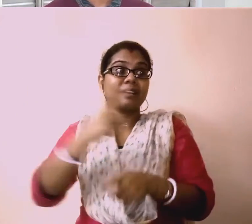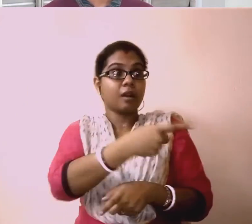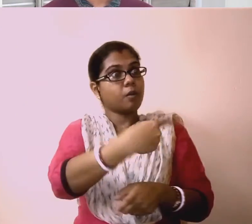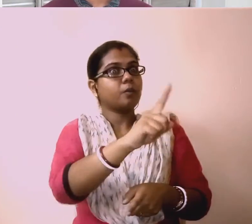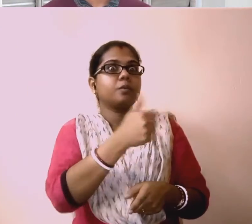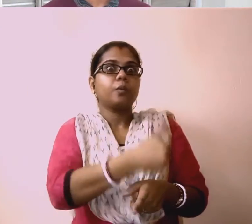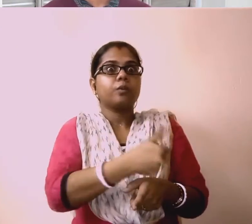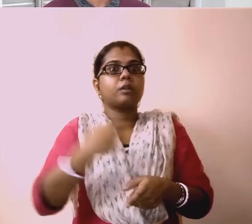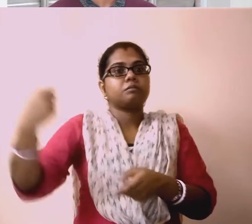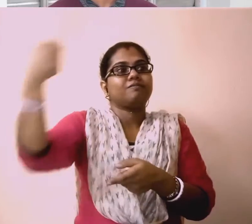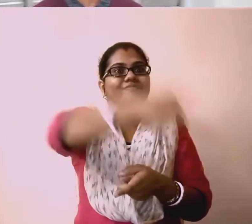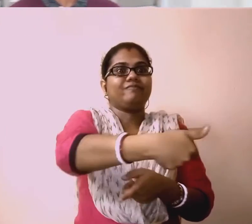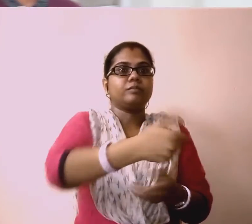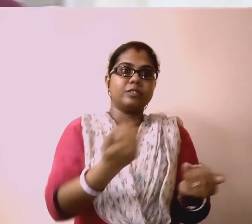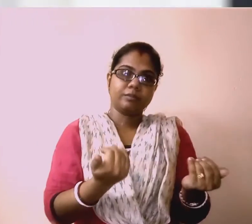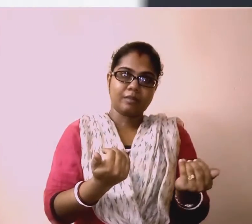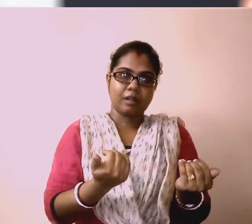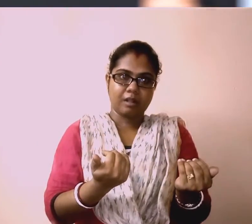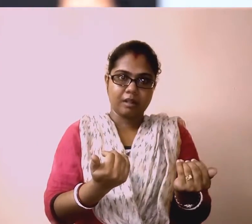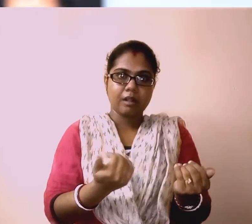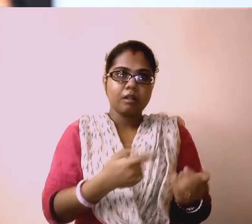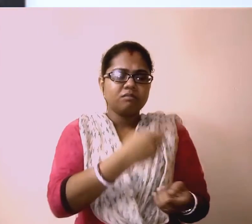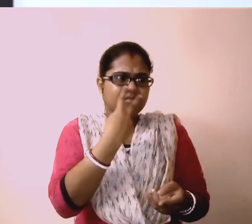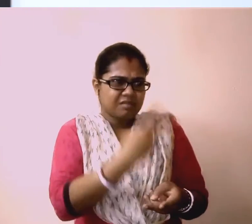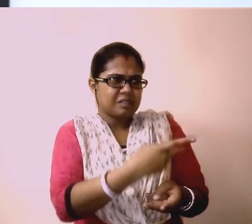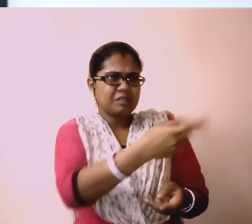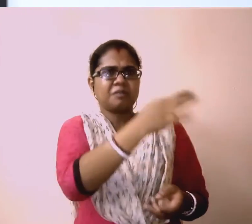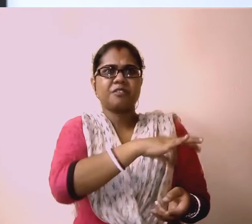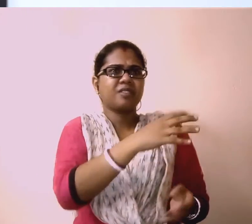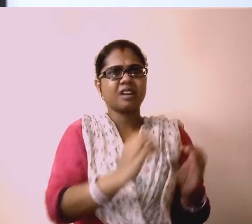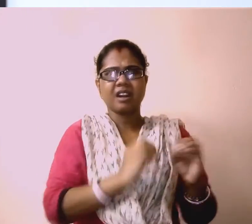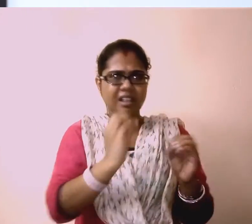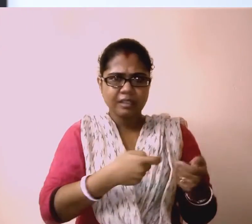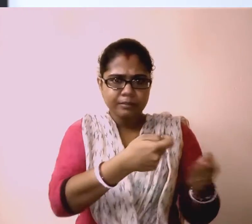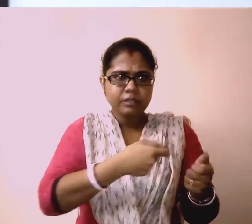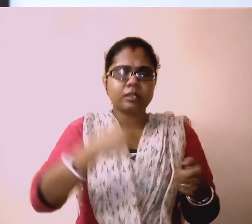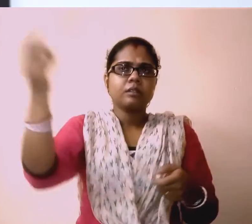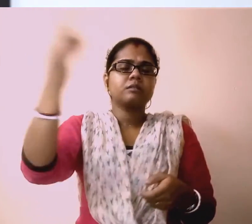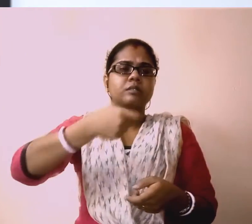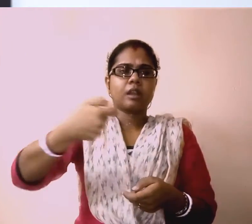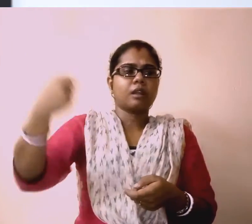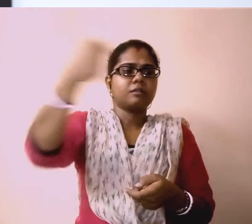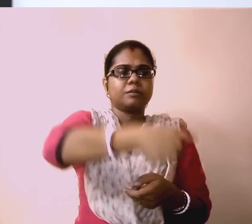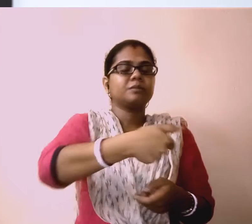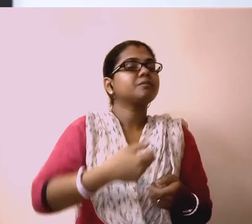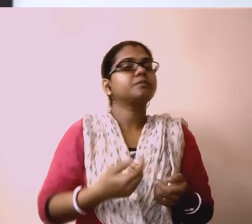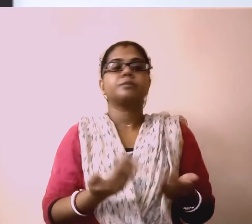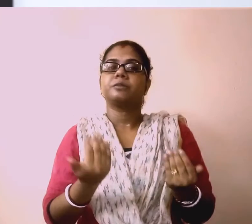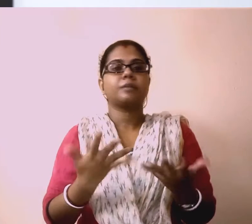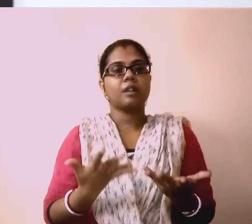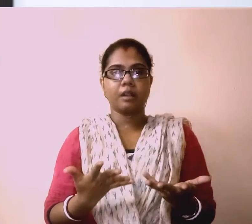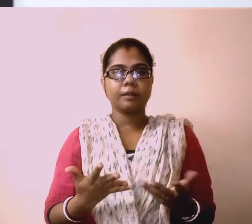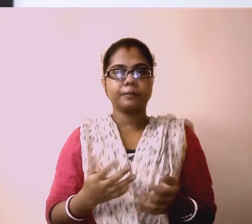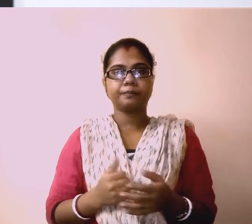हाउएवर इफ आई हियर यू एंड योर पैशन एंड योर टीम एंड आई वांट